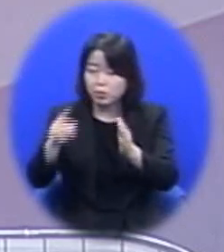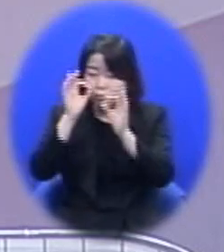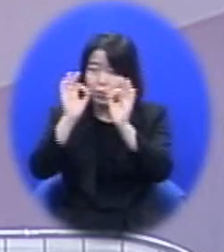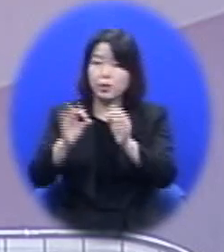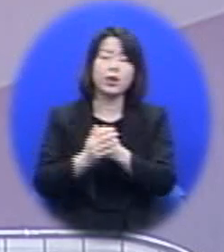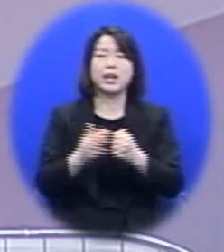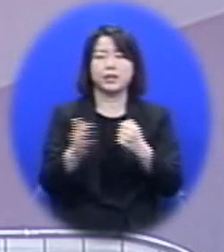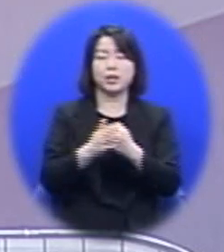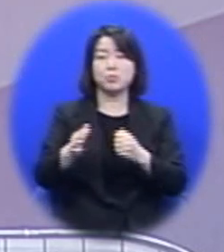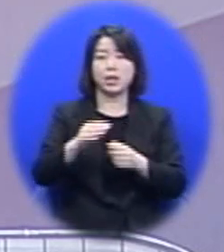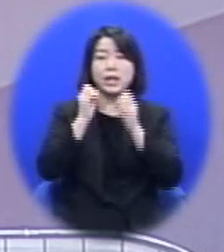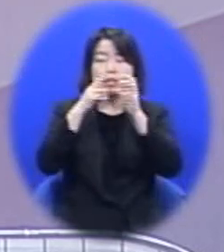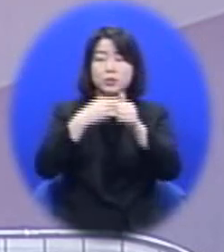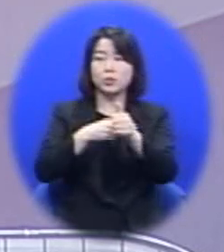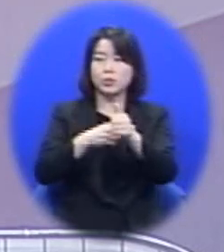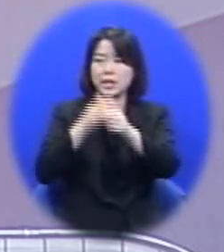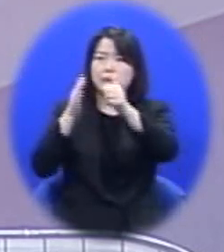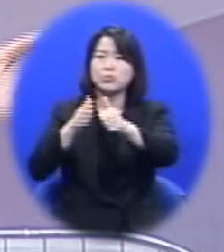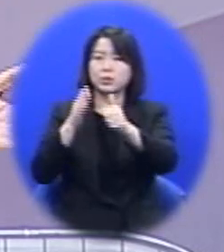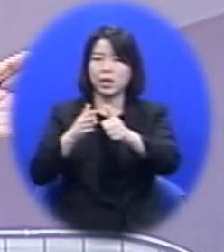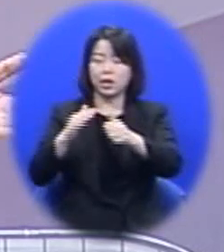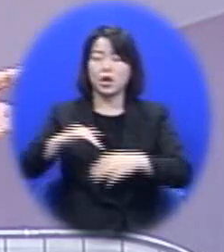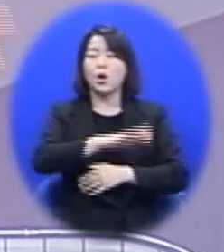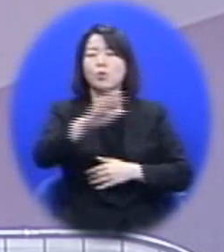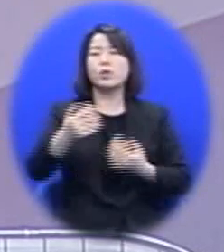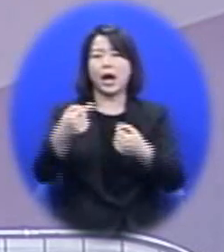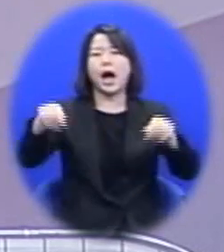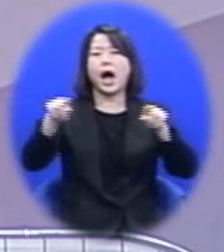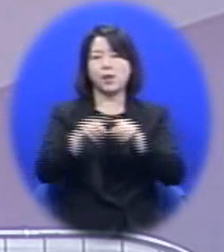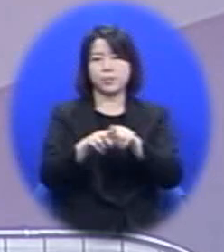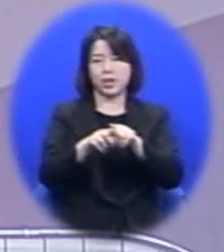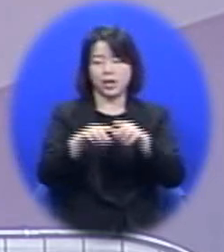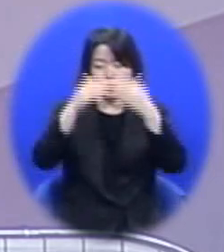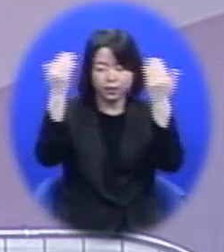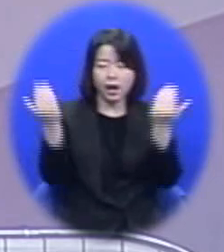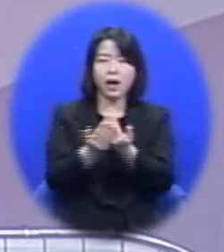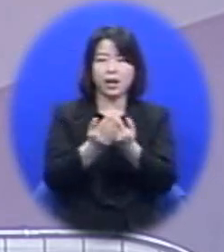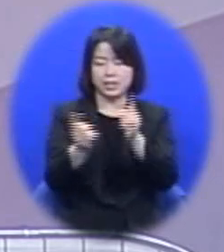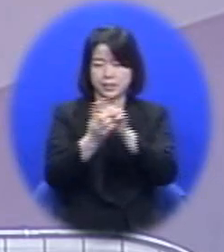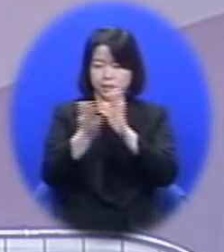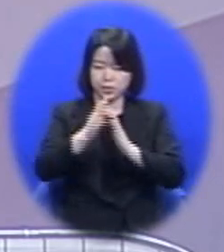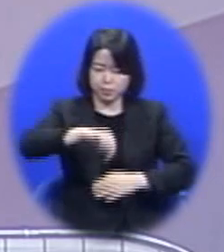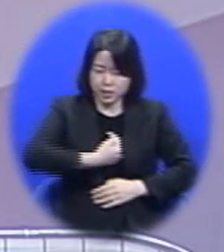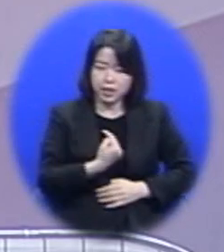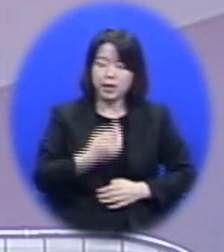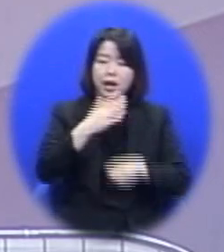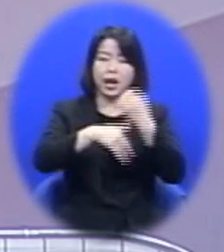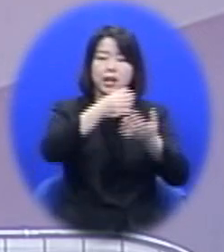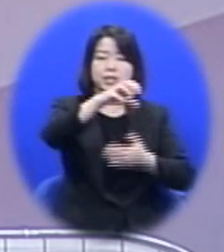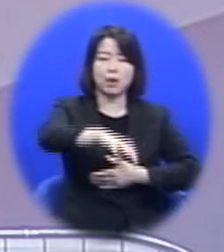그래서 그는 제안했어요. 여러분, 이제 우리 다 같이 하나님께 직접 회개합시다.